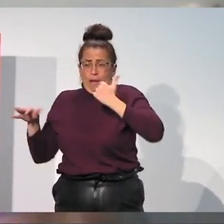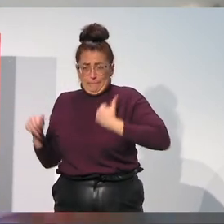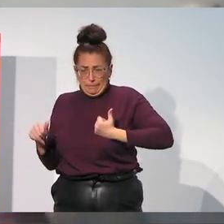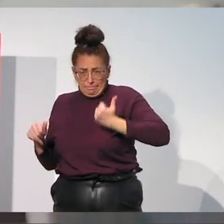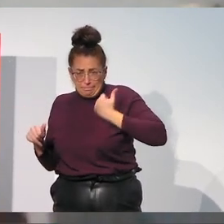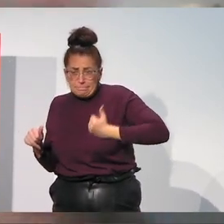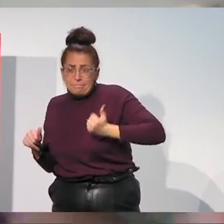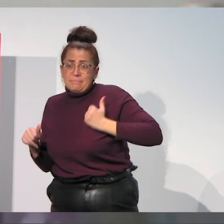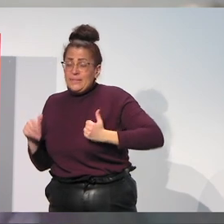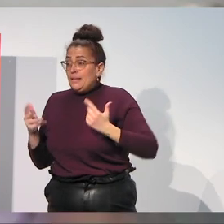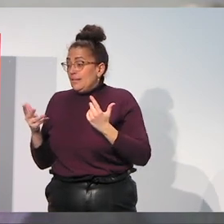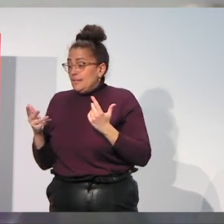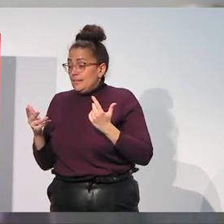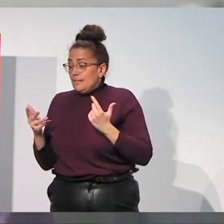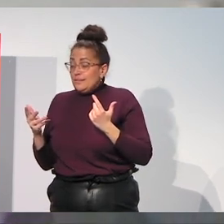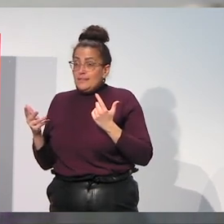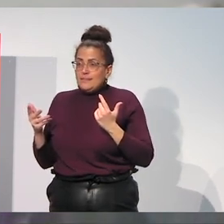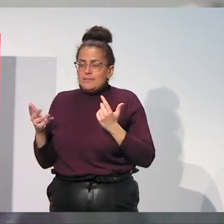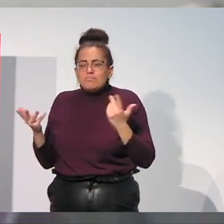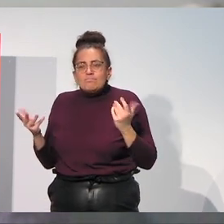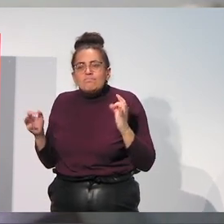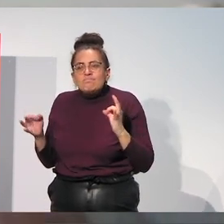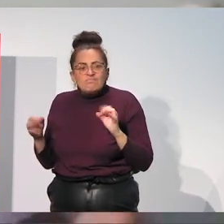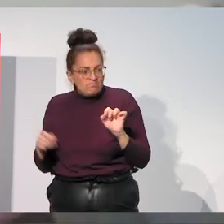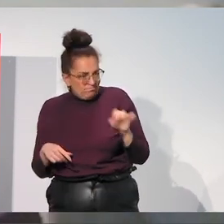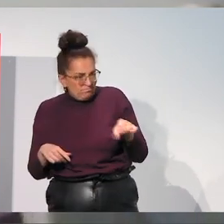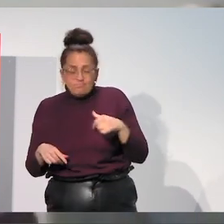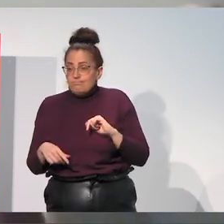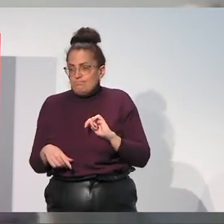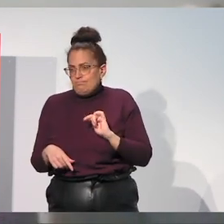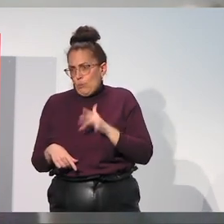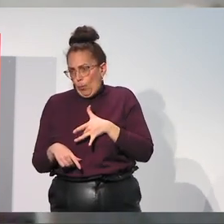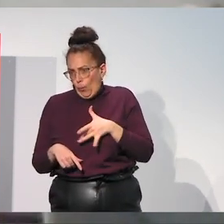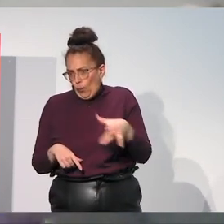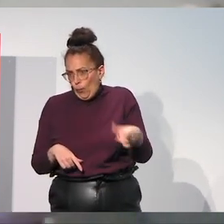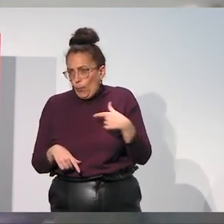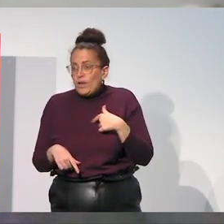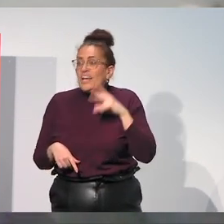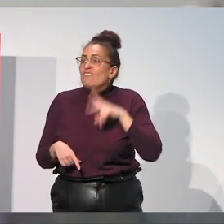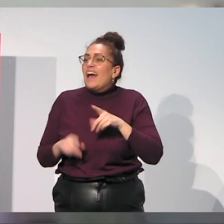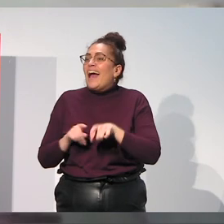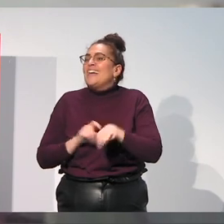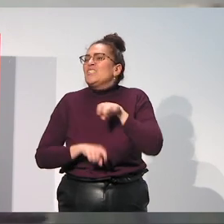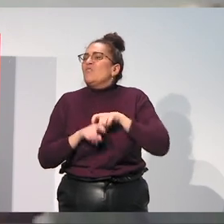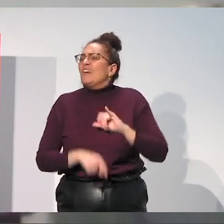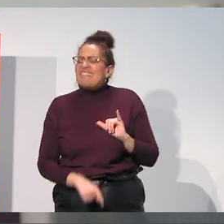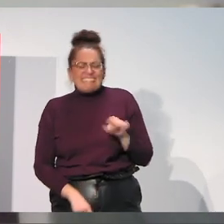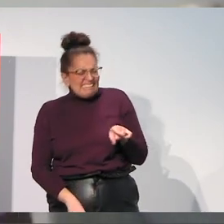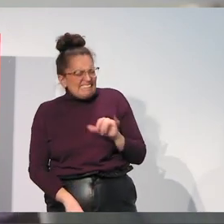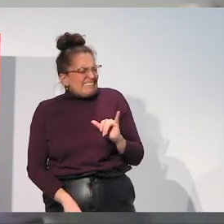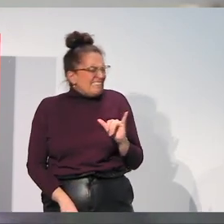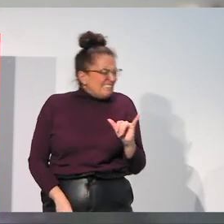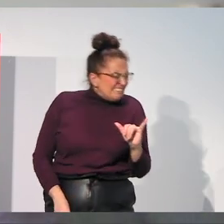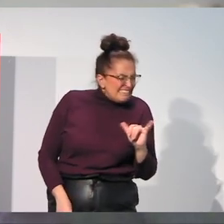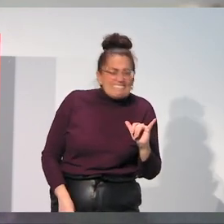par les éléments. Et ce qui est extraordinaire de dire que cet homme, ce pauvre homme qui non seulement a été oublié par l'histoire, cette espèce de figure de porcelaine